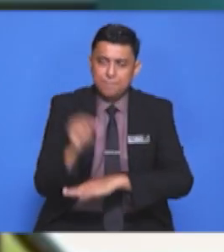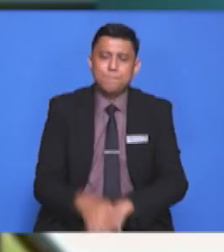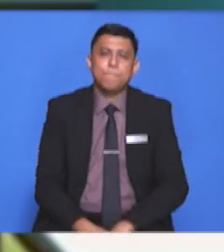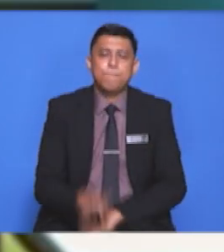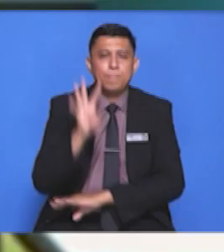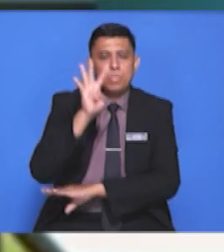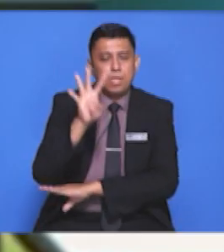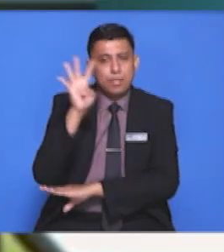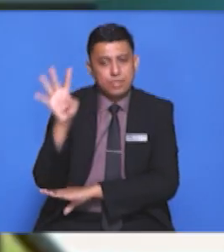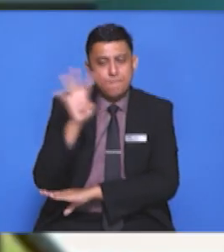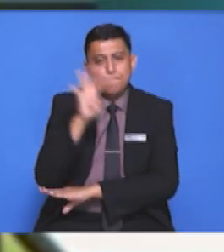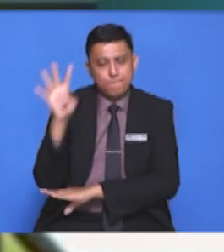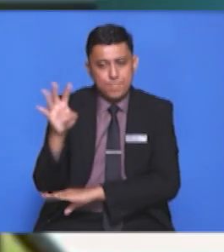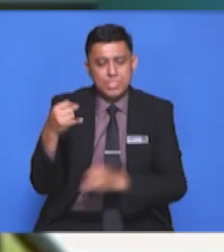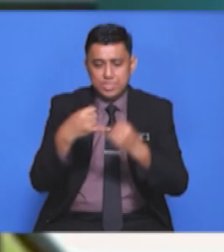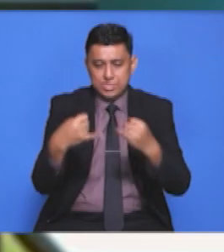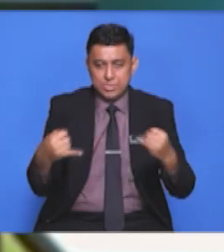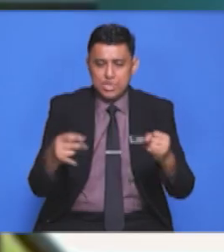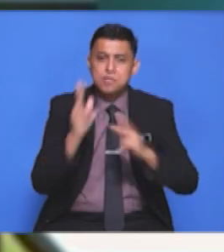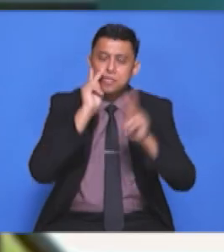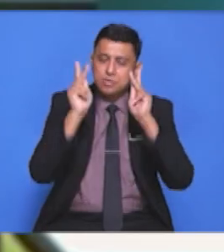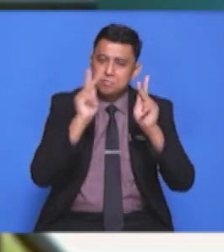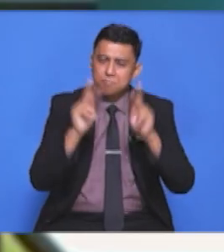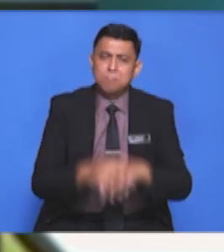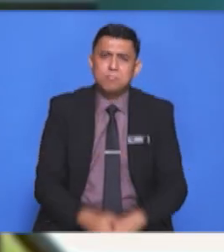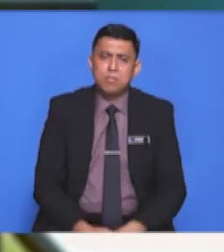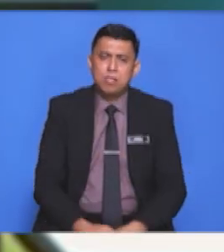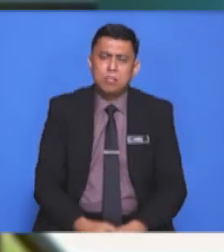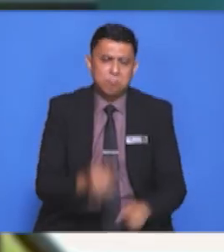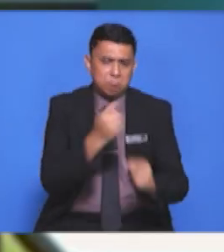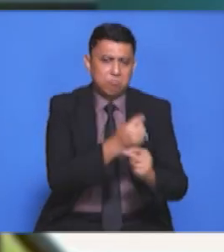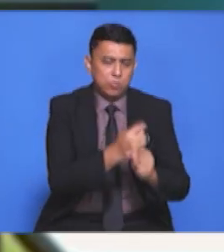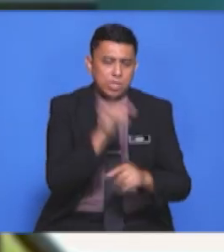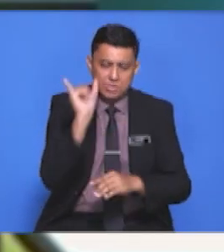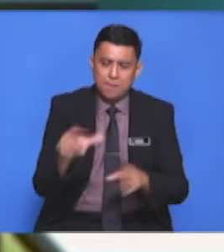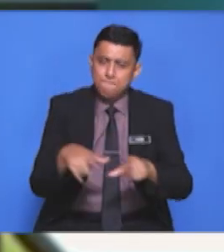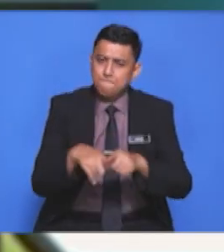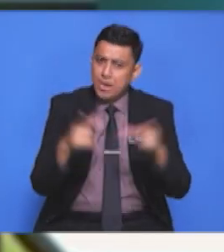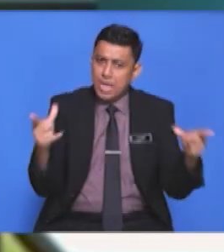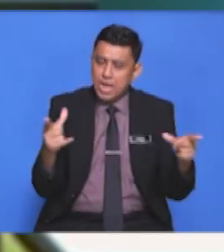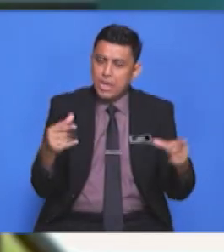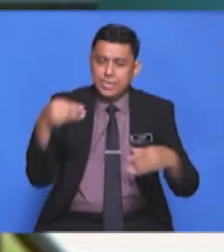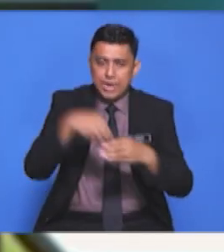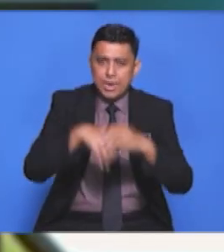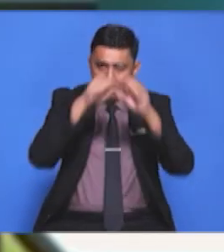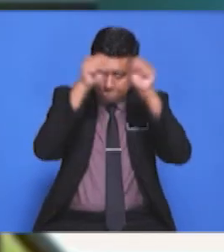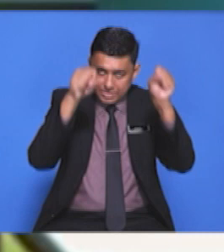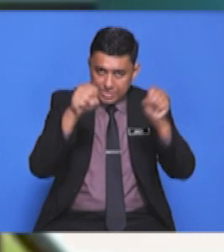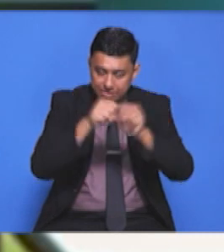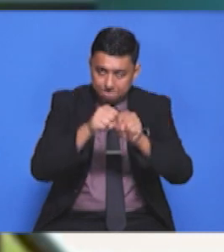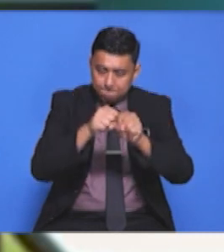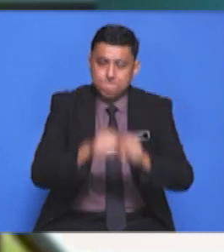ke-44 jenis kata ini mendukung peranan yang berlainan dalam sistem bahasa